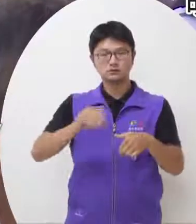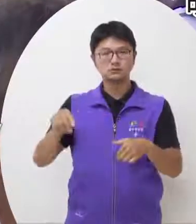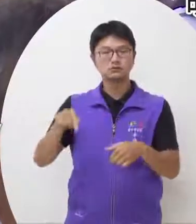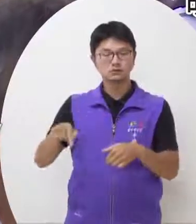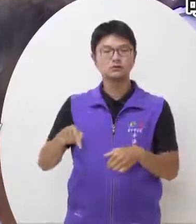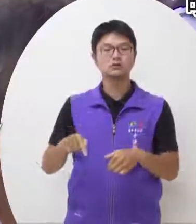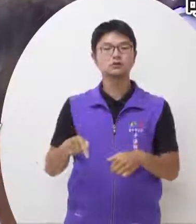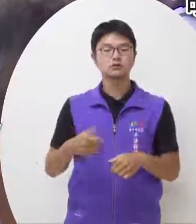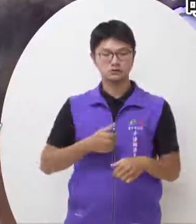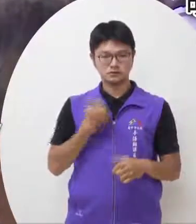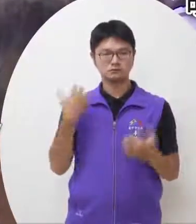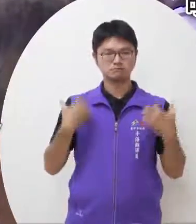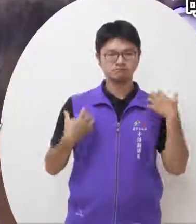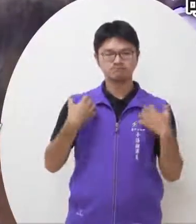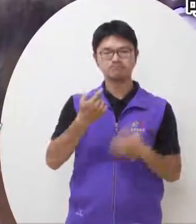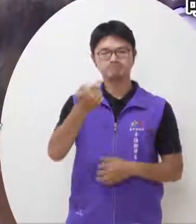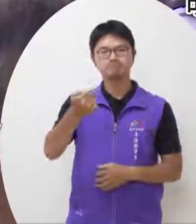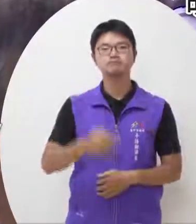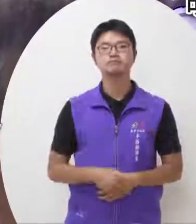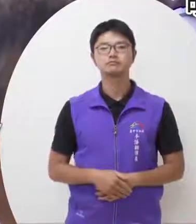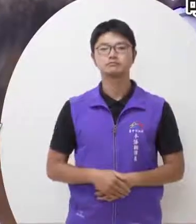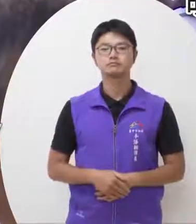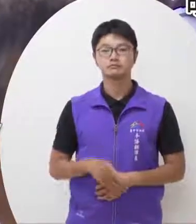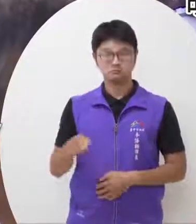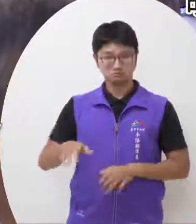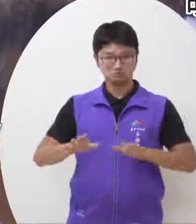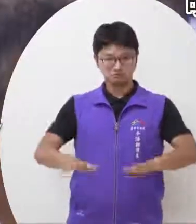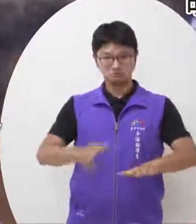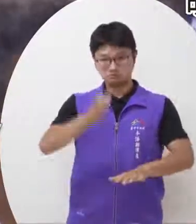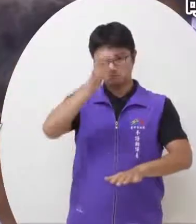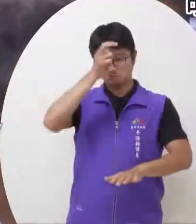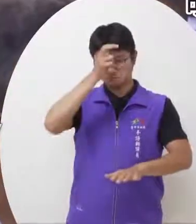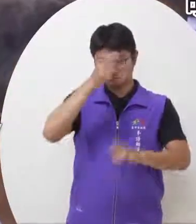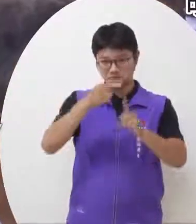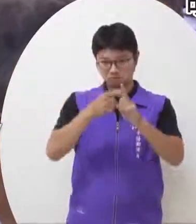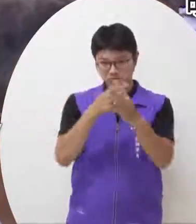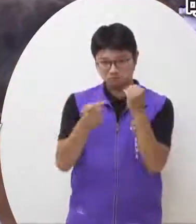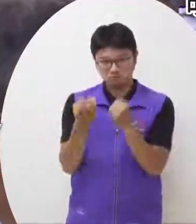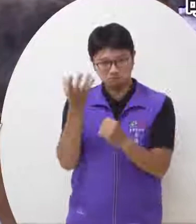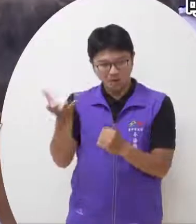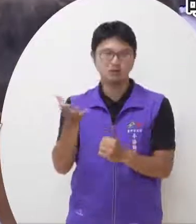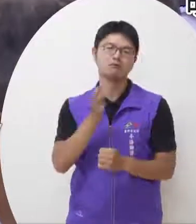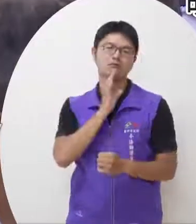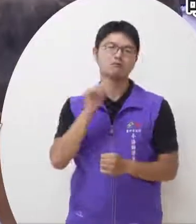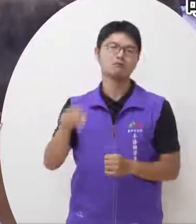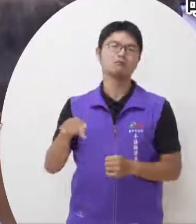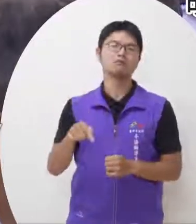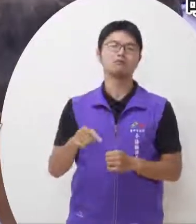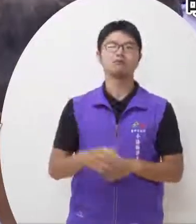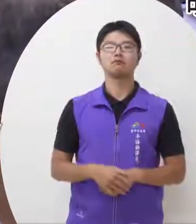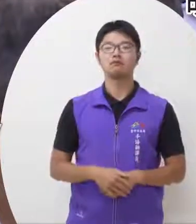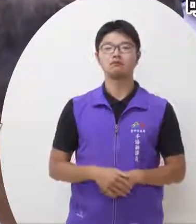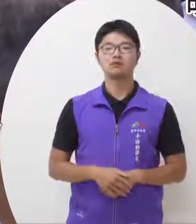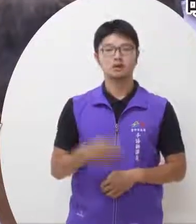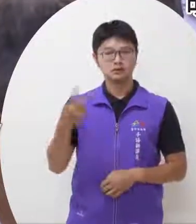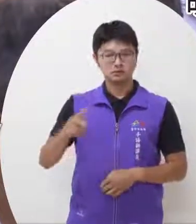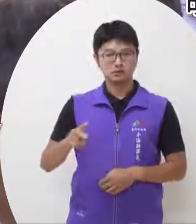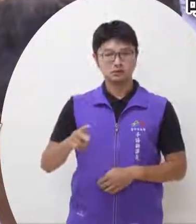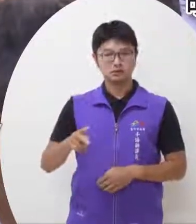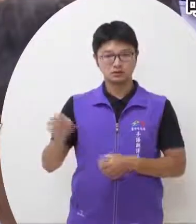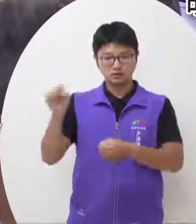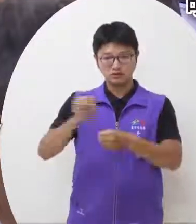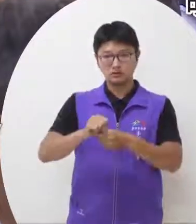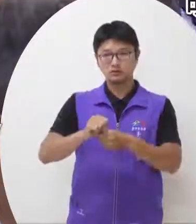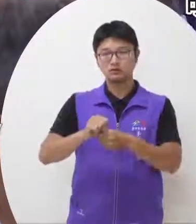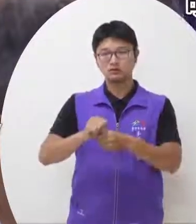重，但是以目前来讲也是我们警力配置最多的分局至于是不是能够再符合增设派出